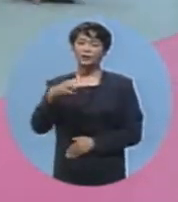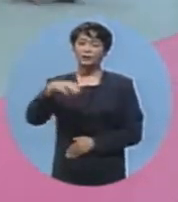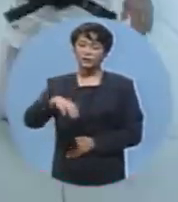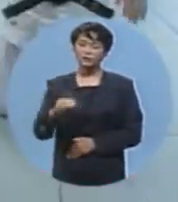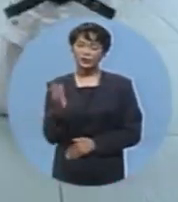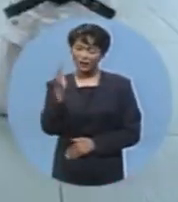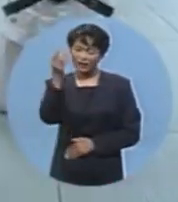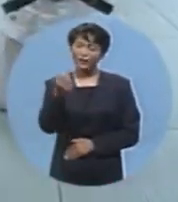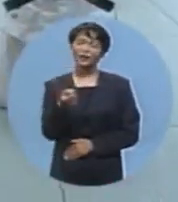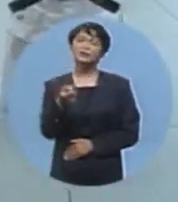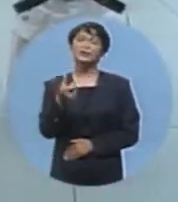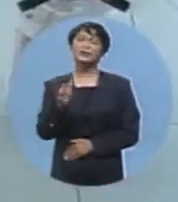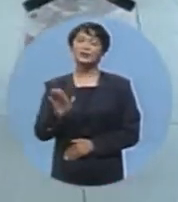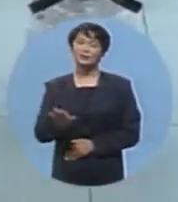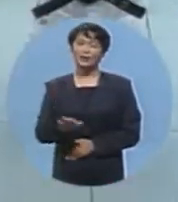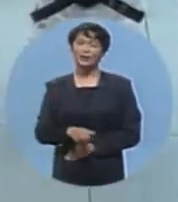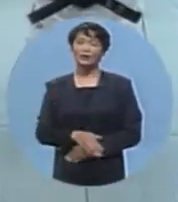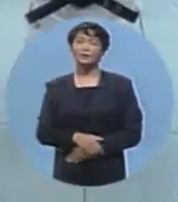よね。